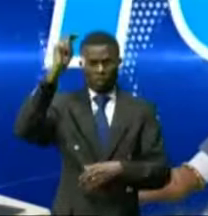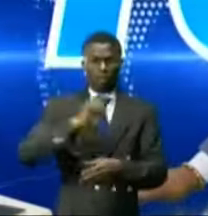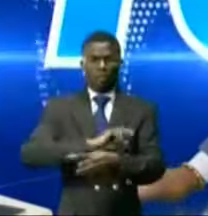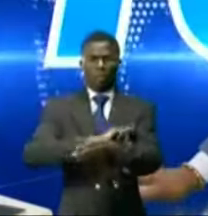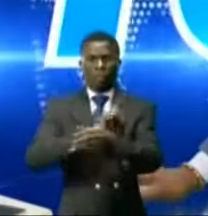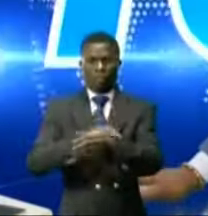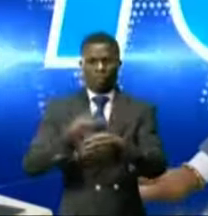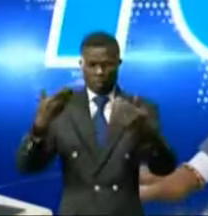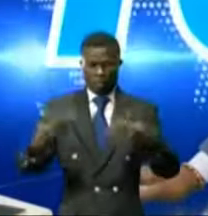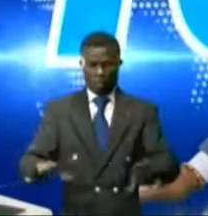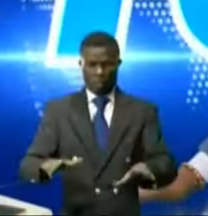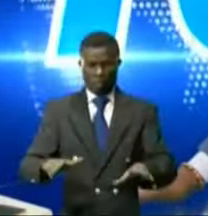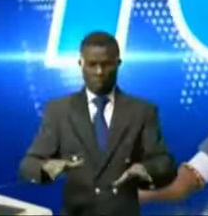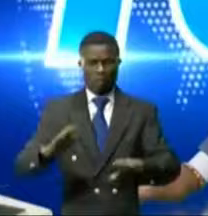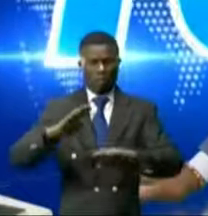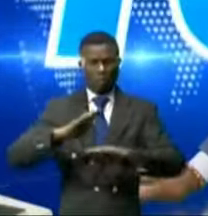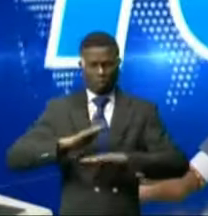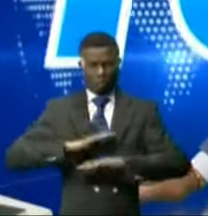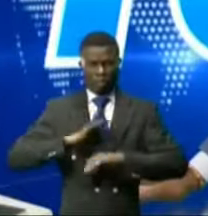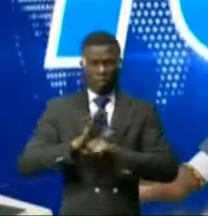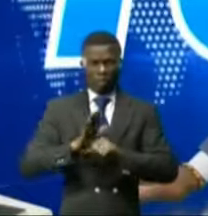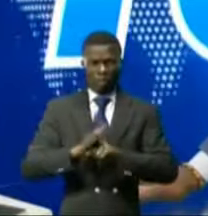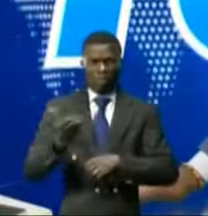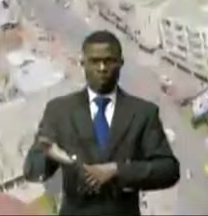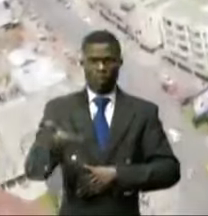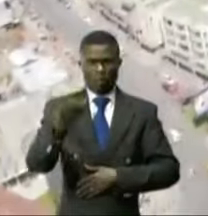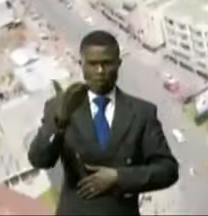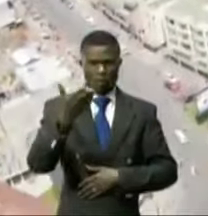s'est clôturée sur une note satisfaisante.